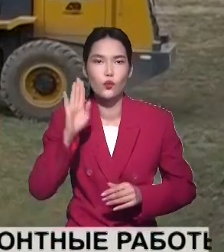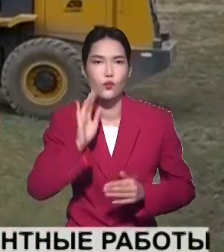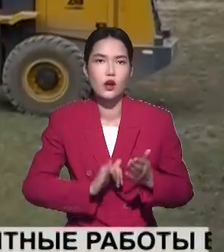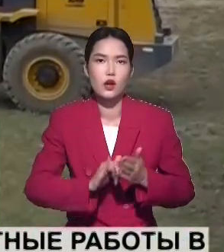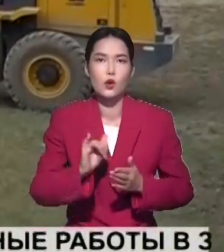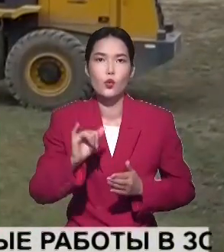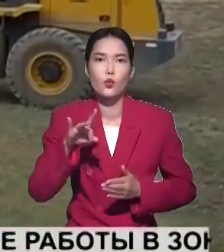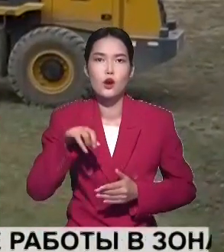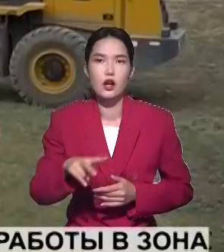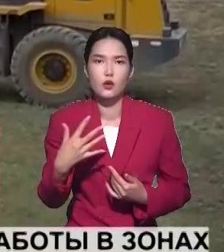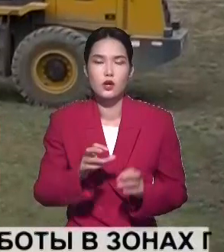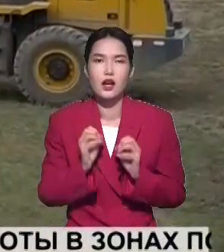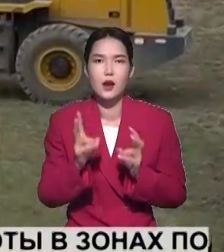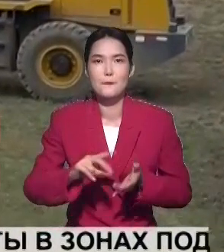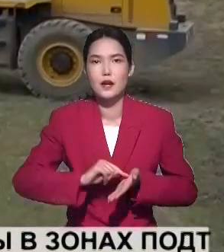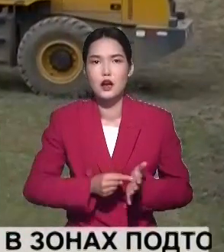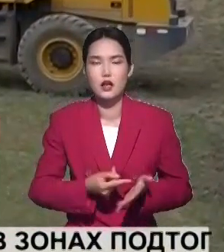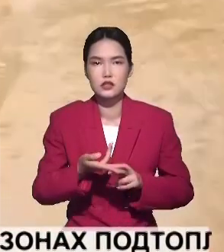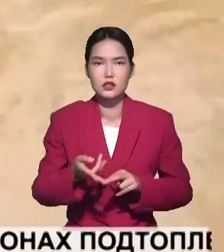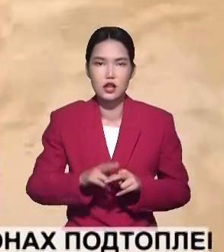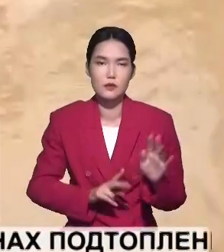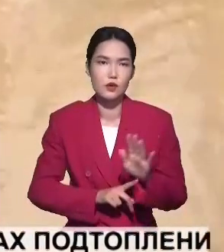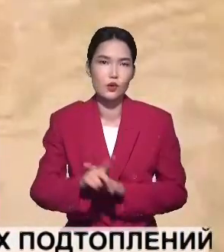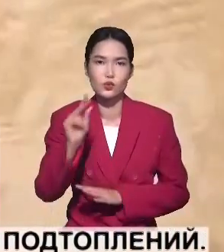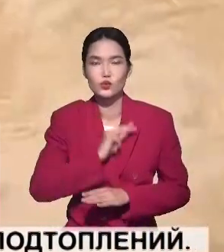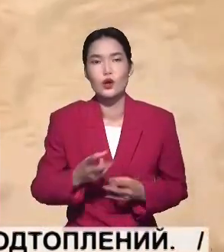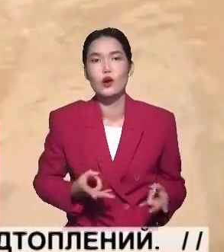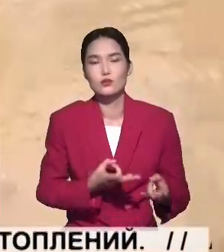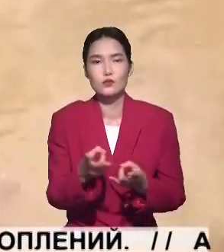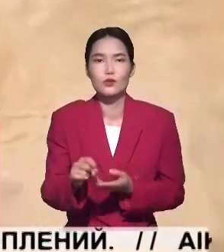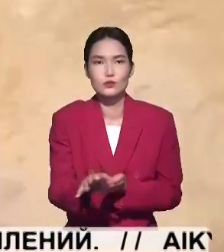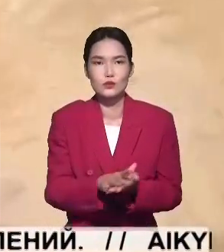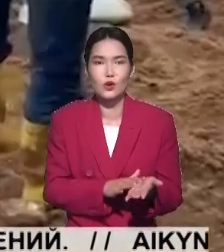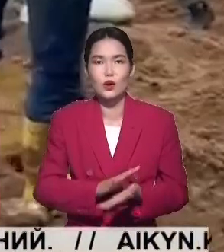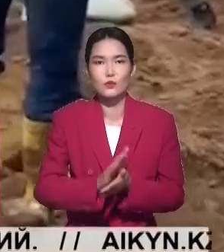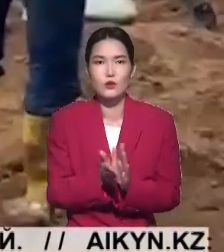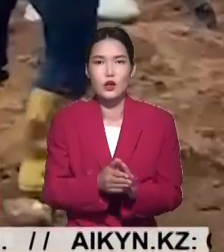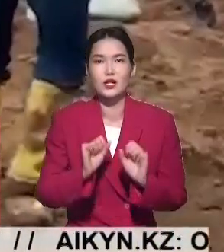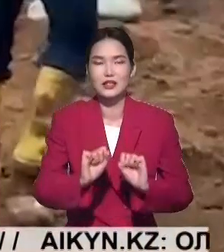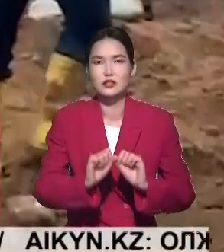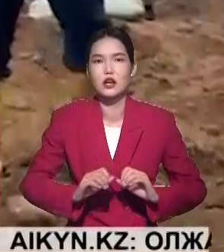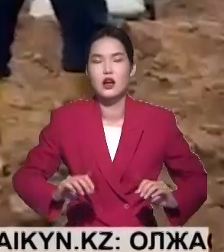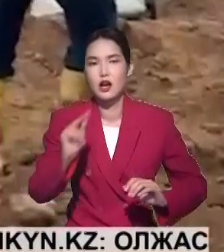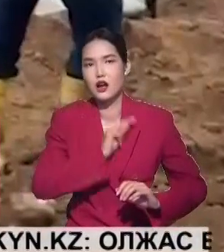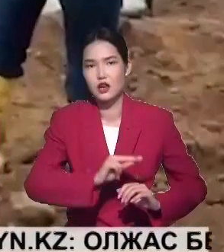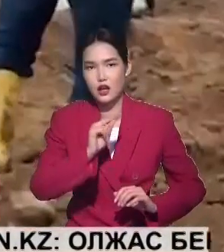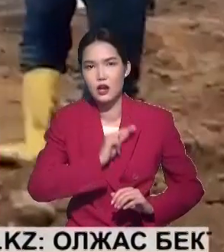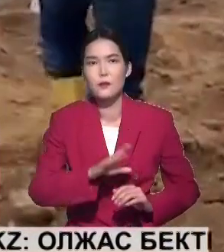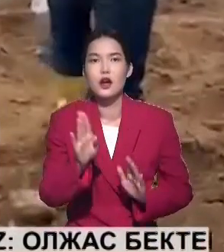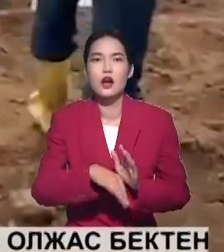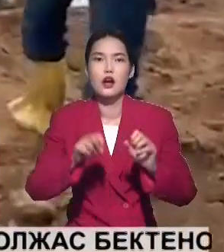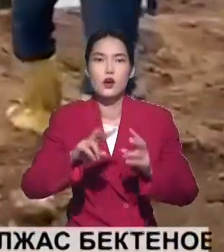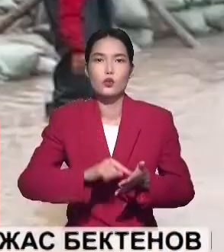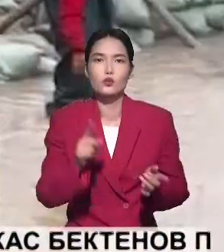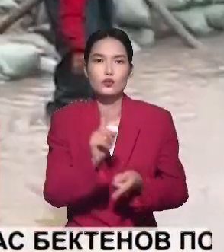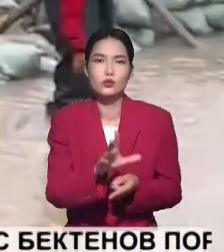уже превысил опасную отметку. Поэтому задействованным службам необходимо продолжить проведение противопаводковых работ, а эвакопункты должны